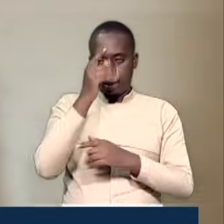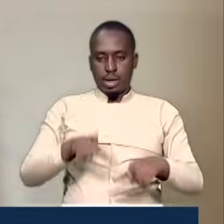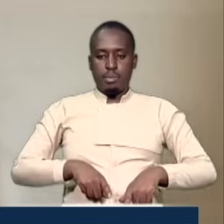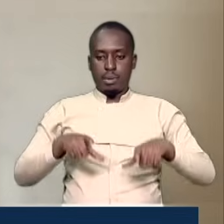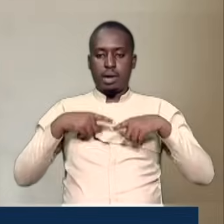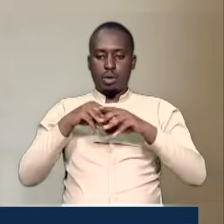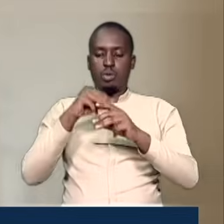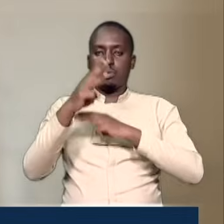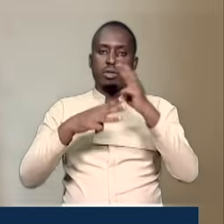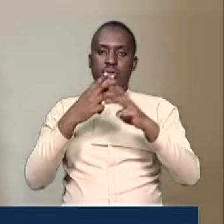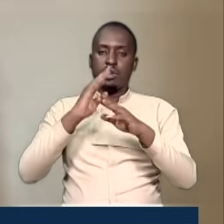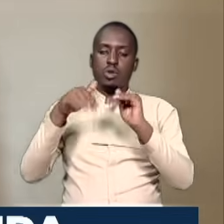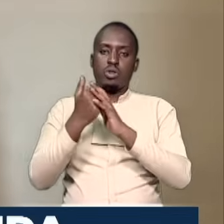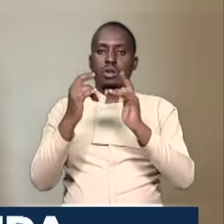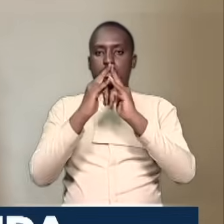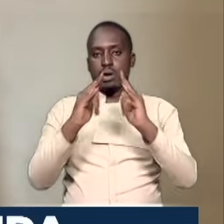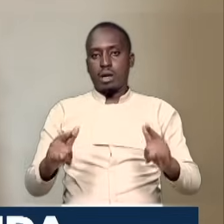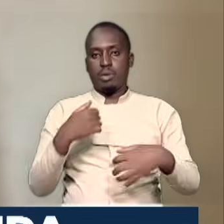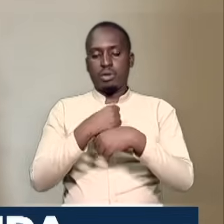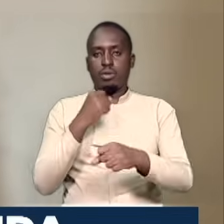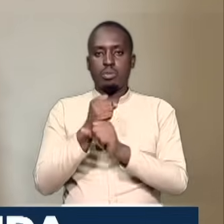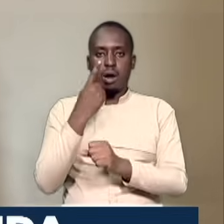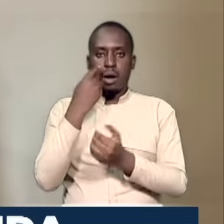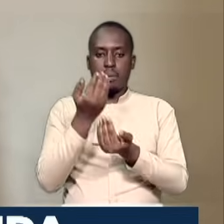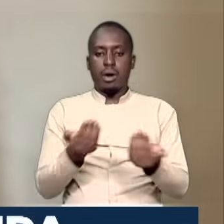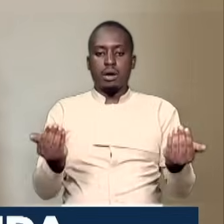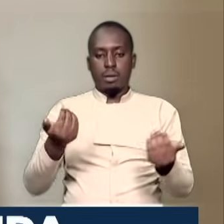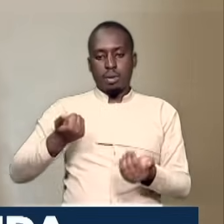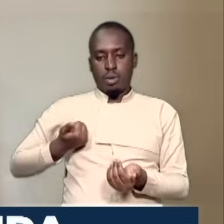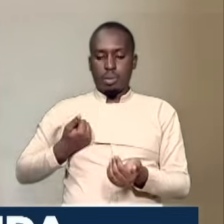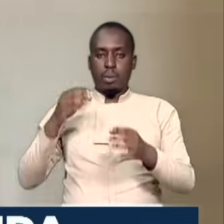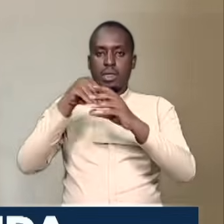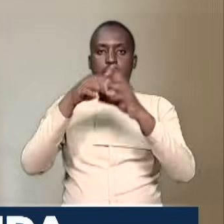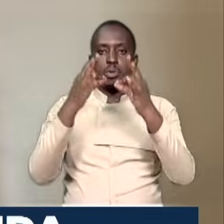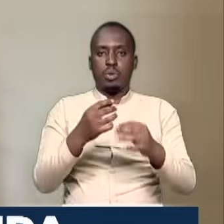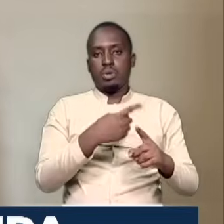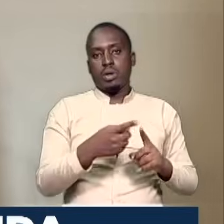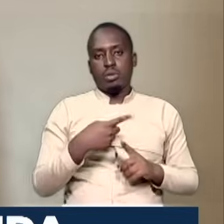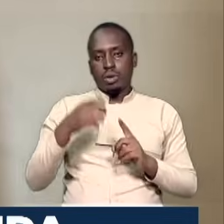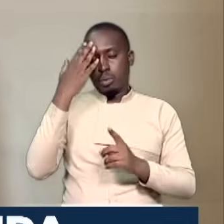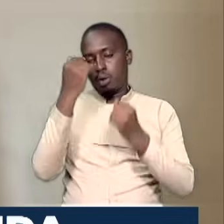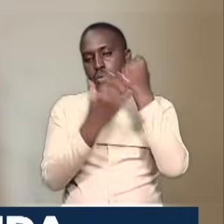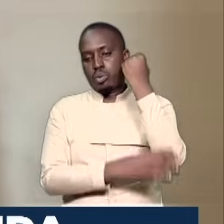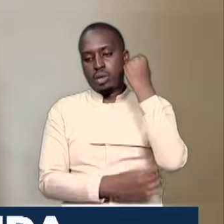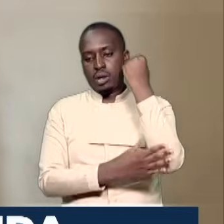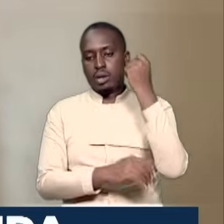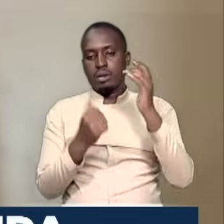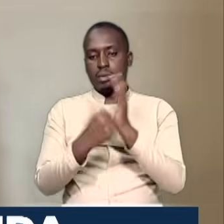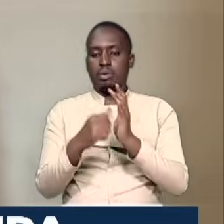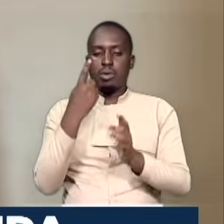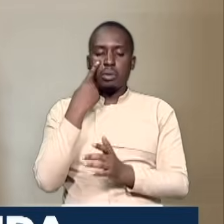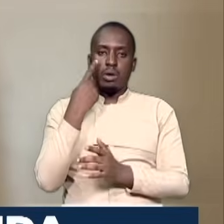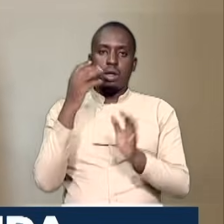misi yose mu nkambi bizatuma usanga abana b'abakobwa bishora mu bintu bitandukanye kubera ubukene n'ibibazo.